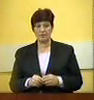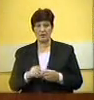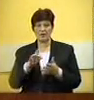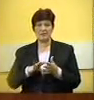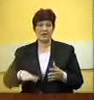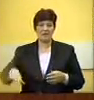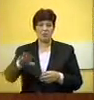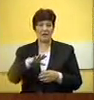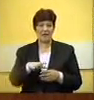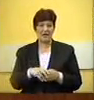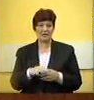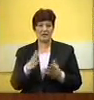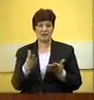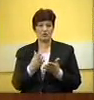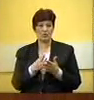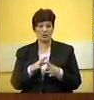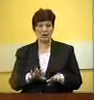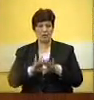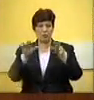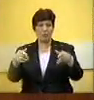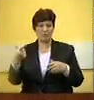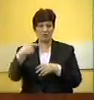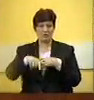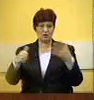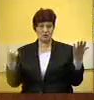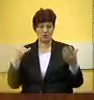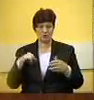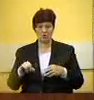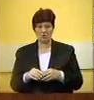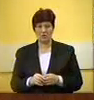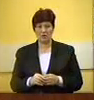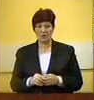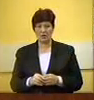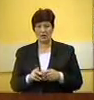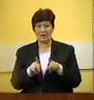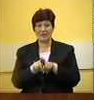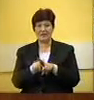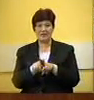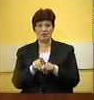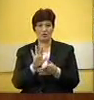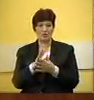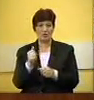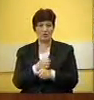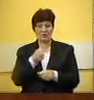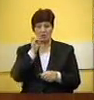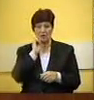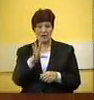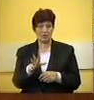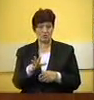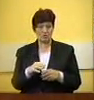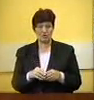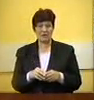srednji Banat, gde su se i desili poplave 2006. godine, je isto, tvrdim, jedan od